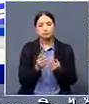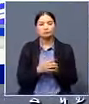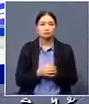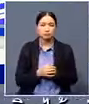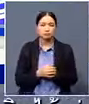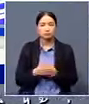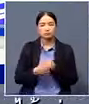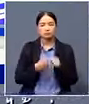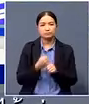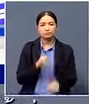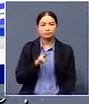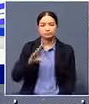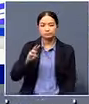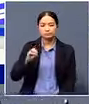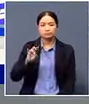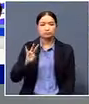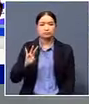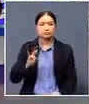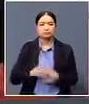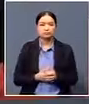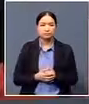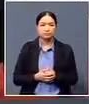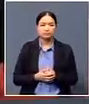มนุษย์ประจำปี2567ค่ะ